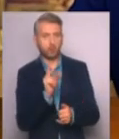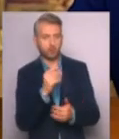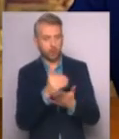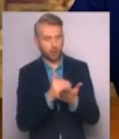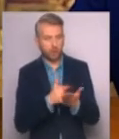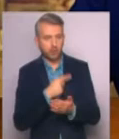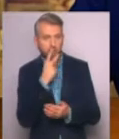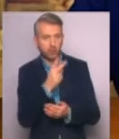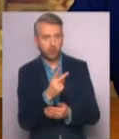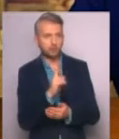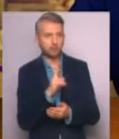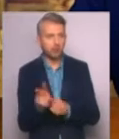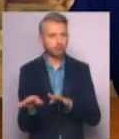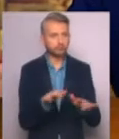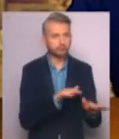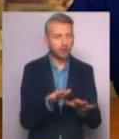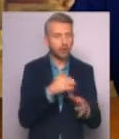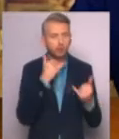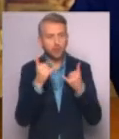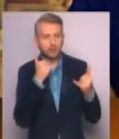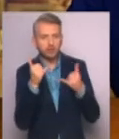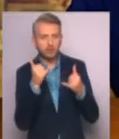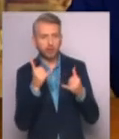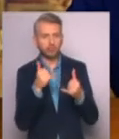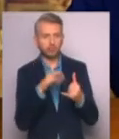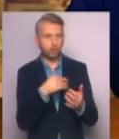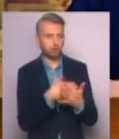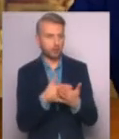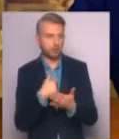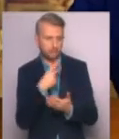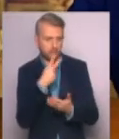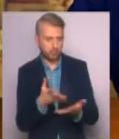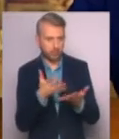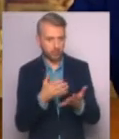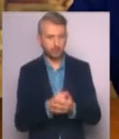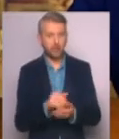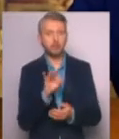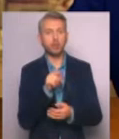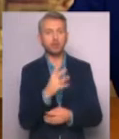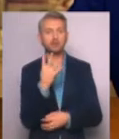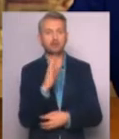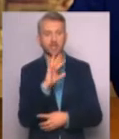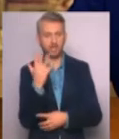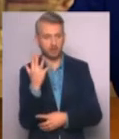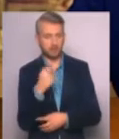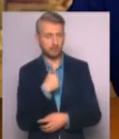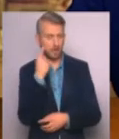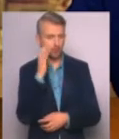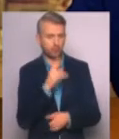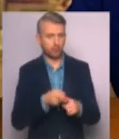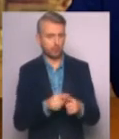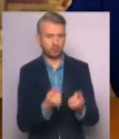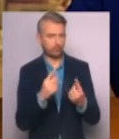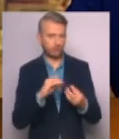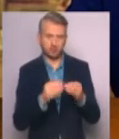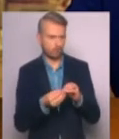побачив реагування і побачив по тим дзвінкам, по тим приходам. З точки зору цих чотирьох дерев, я не думаю, що це величезна